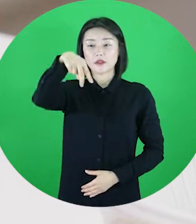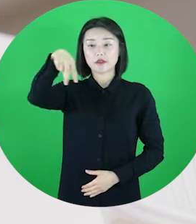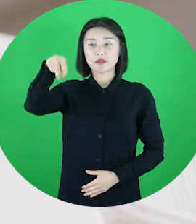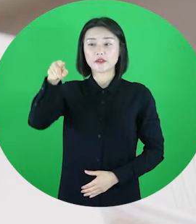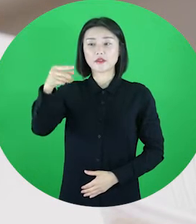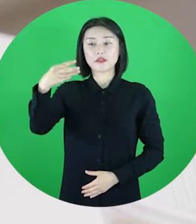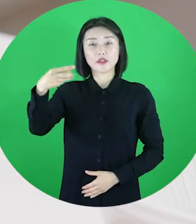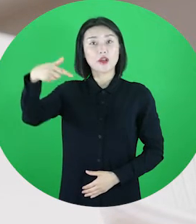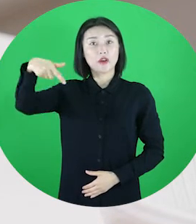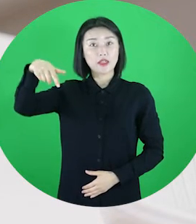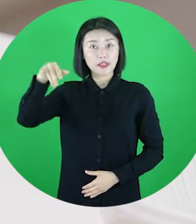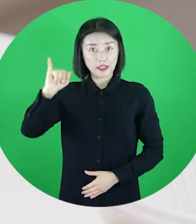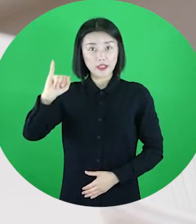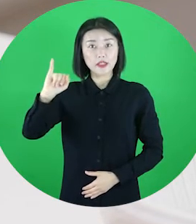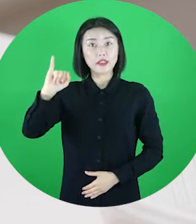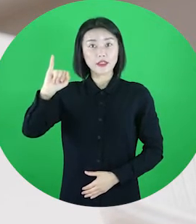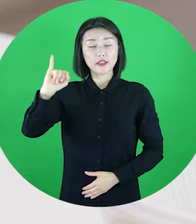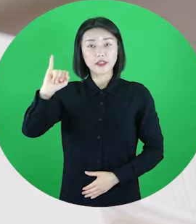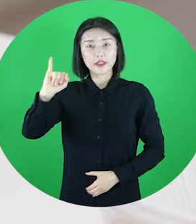조금씩 잘라줄게요.